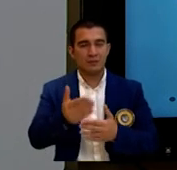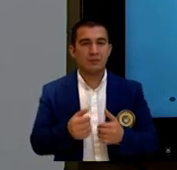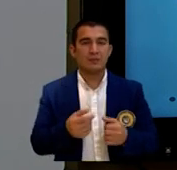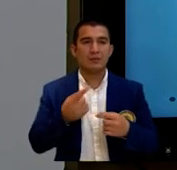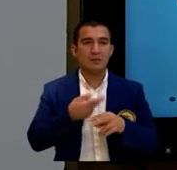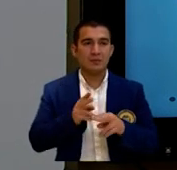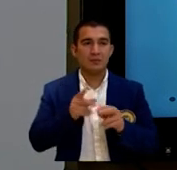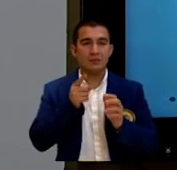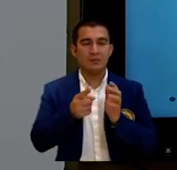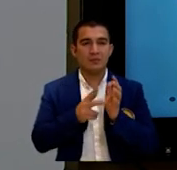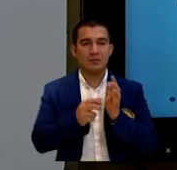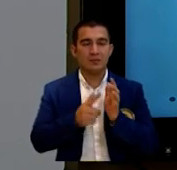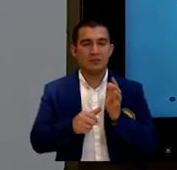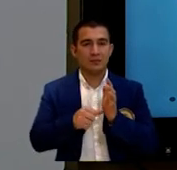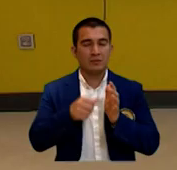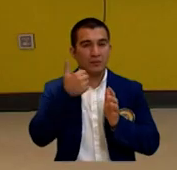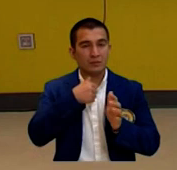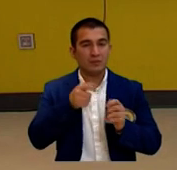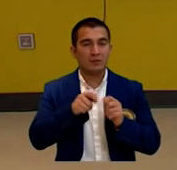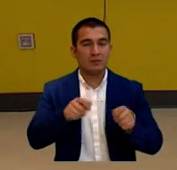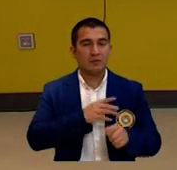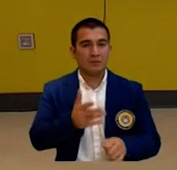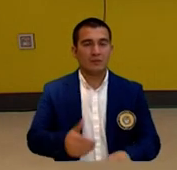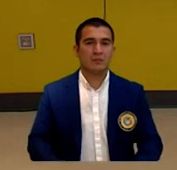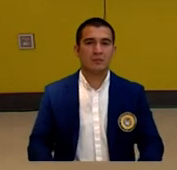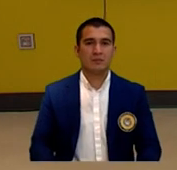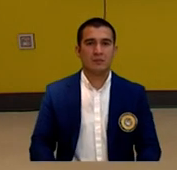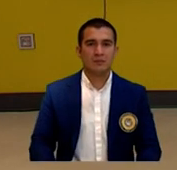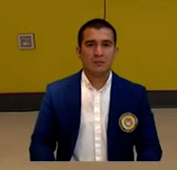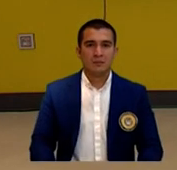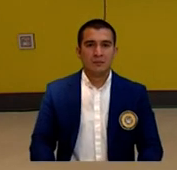1876-yilda tashkil etilgan.